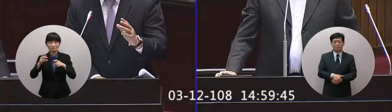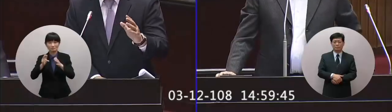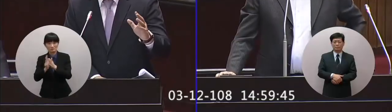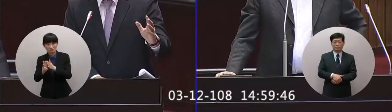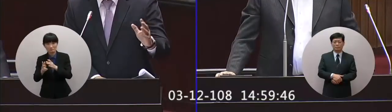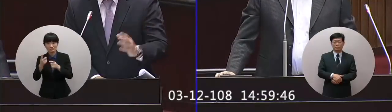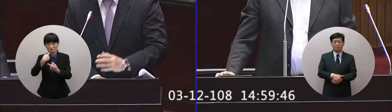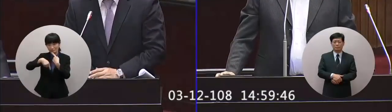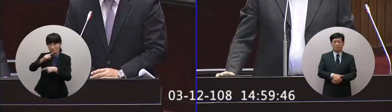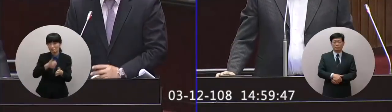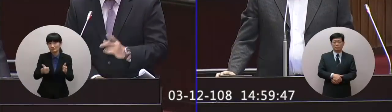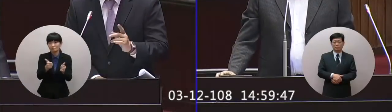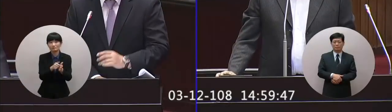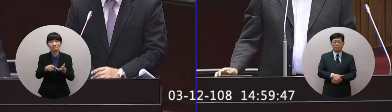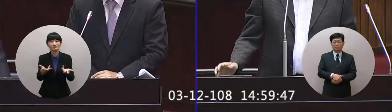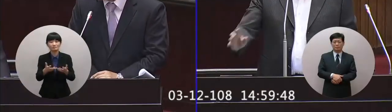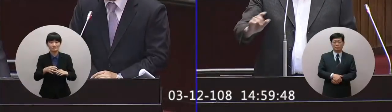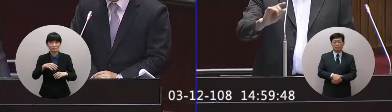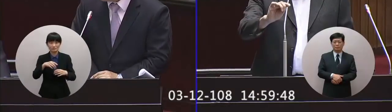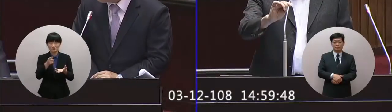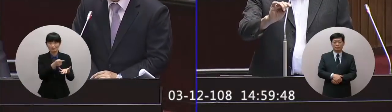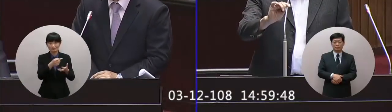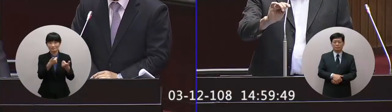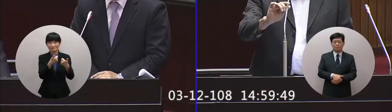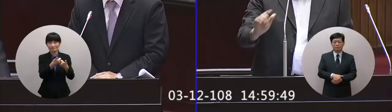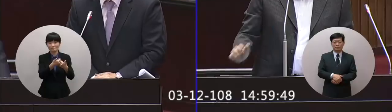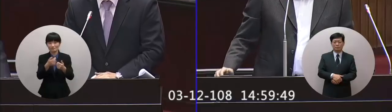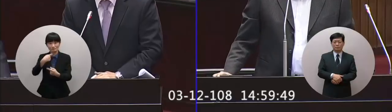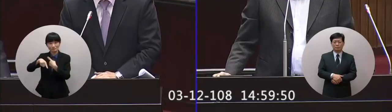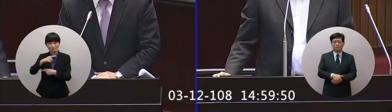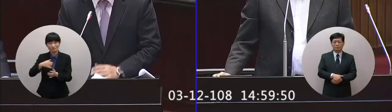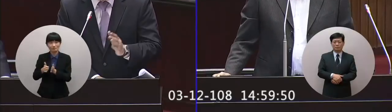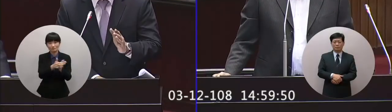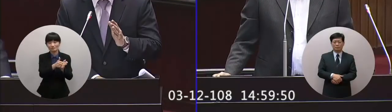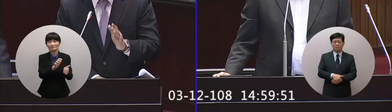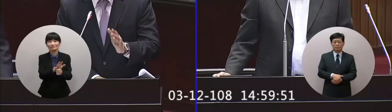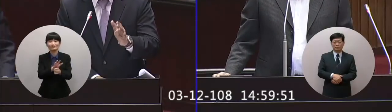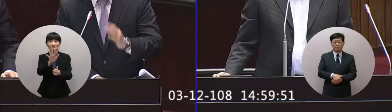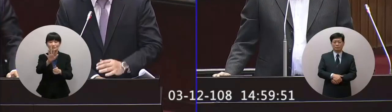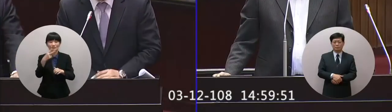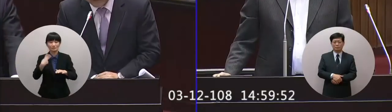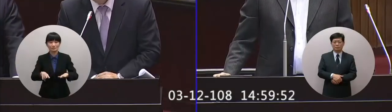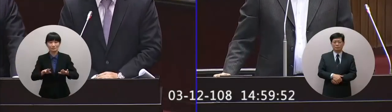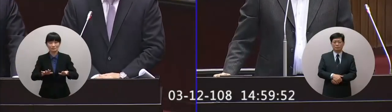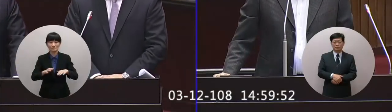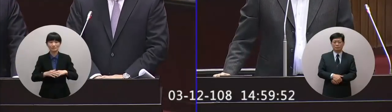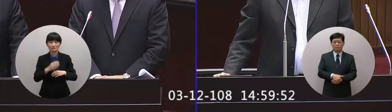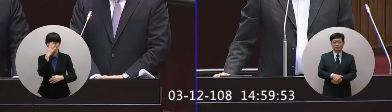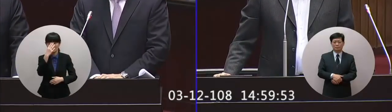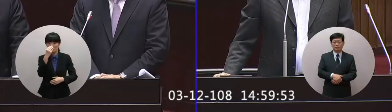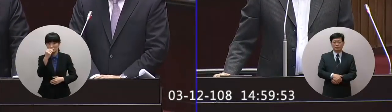在屏东的台湾灯会发挥了一些功能，还好，好高铁台铁的接驳，我们也会持续来完善。